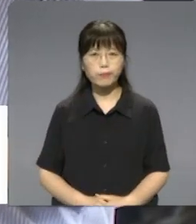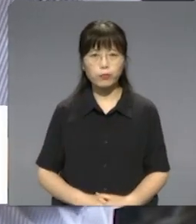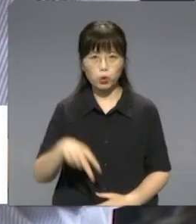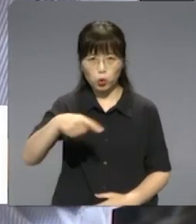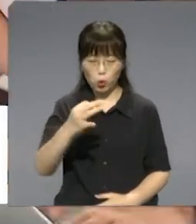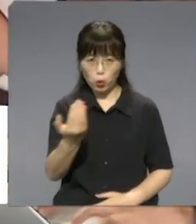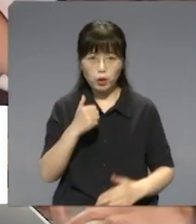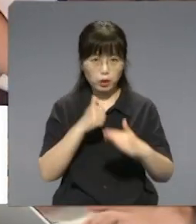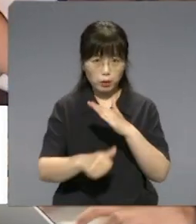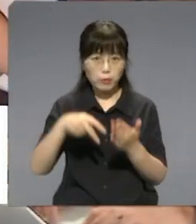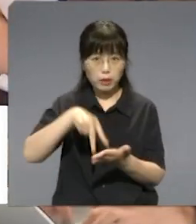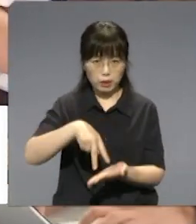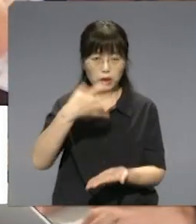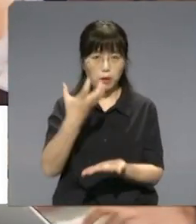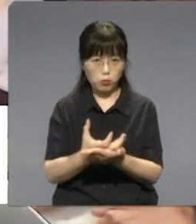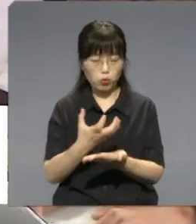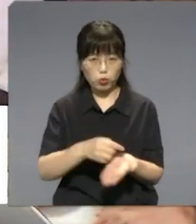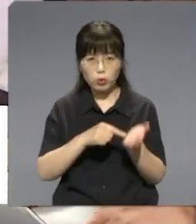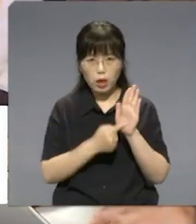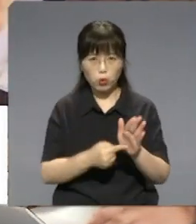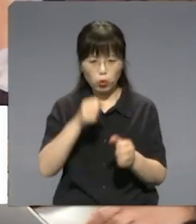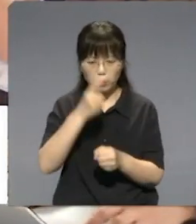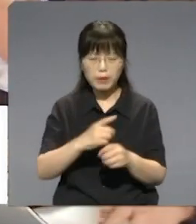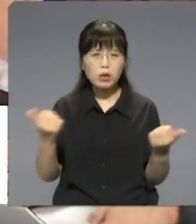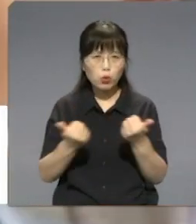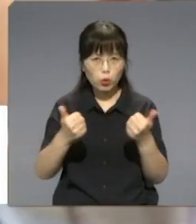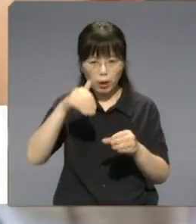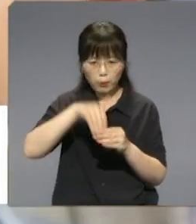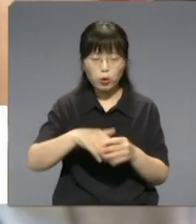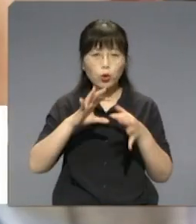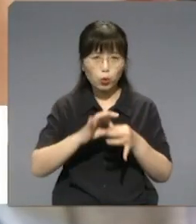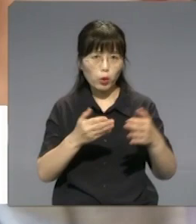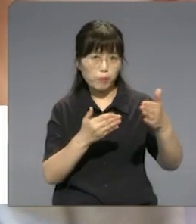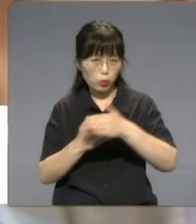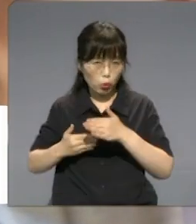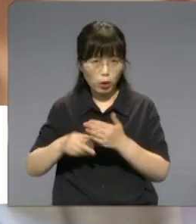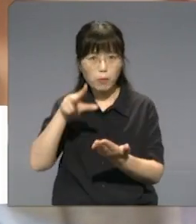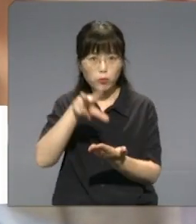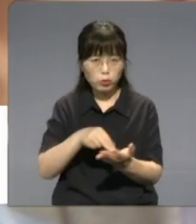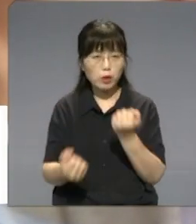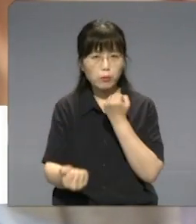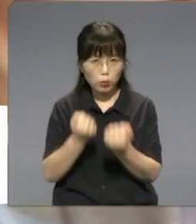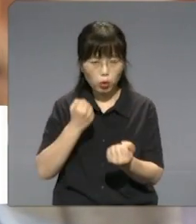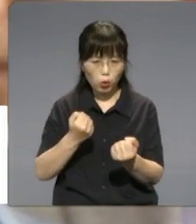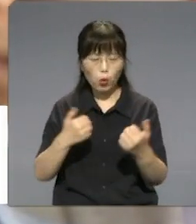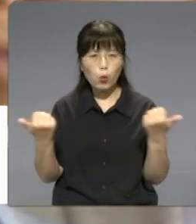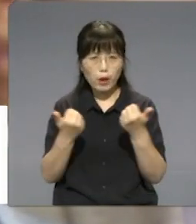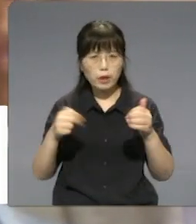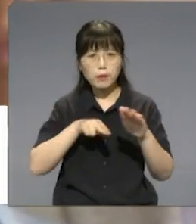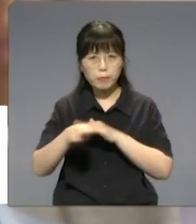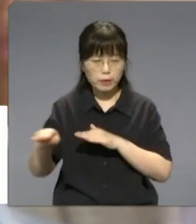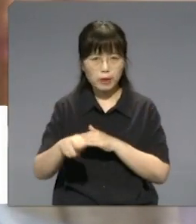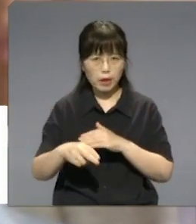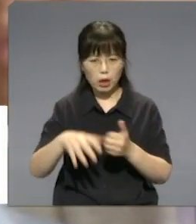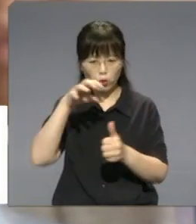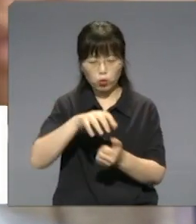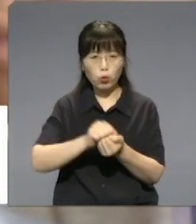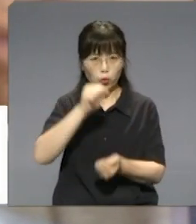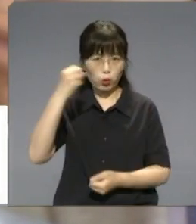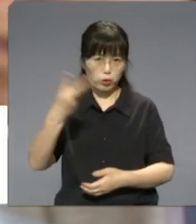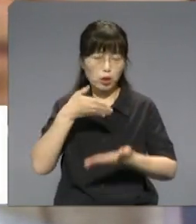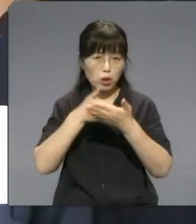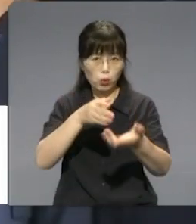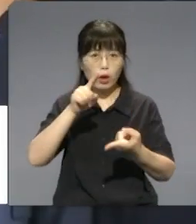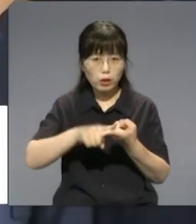송 전 대표는 입장문을 내고 이미 국회에서 표결을 통해 부결된 사안임에도 회기를 피해 구속영장을